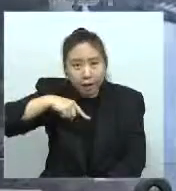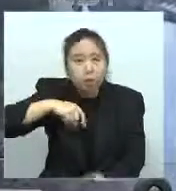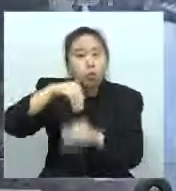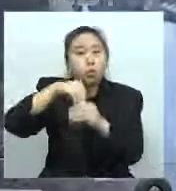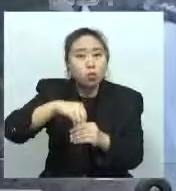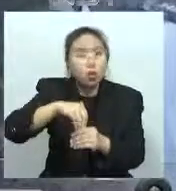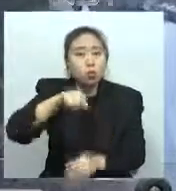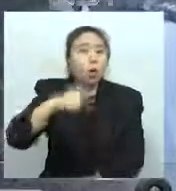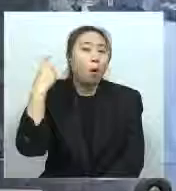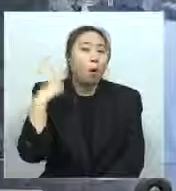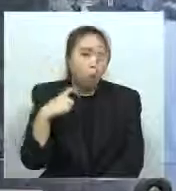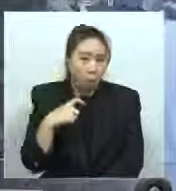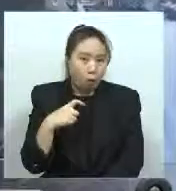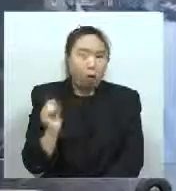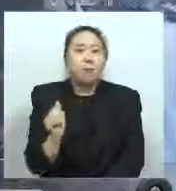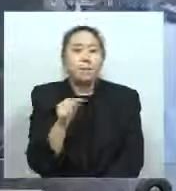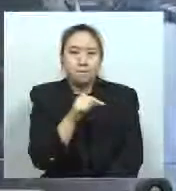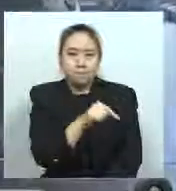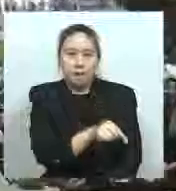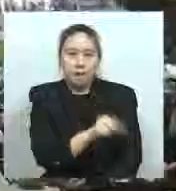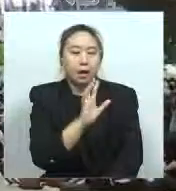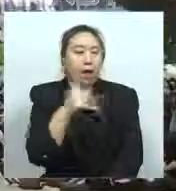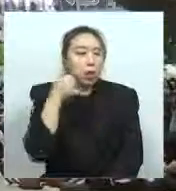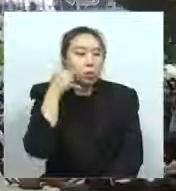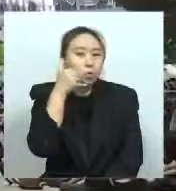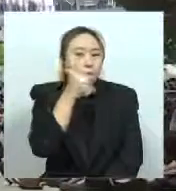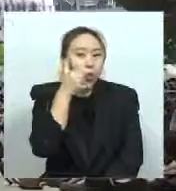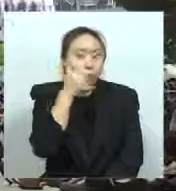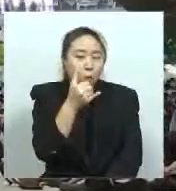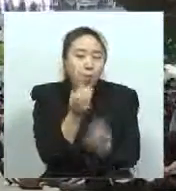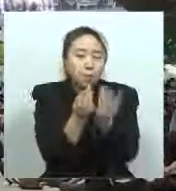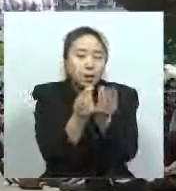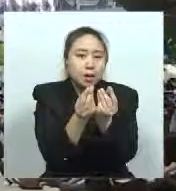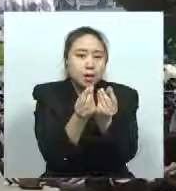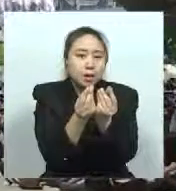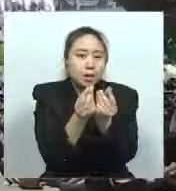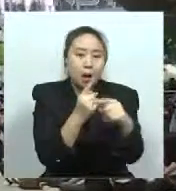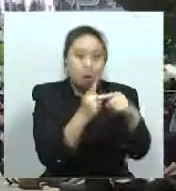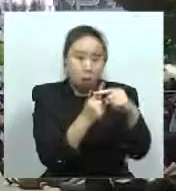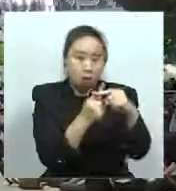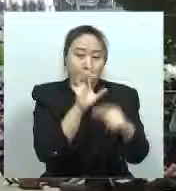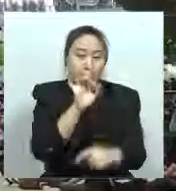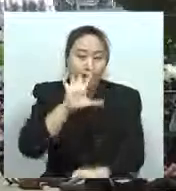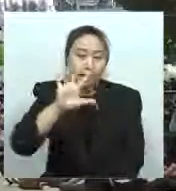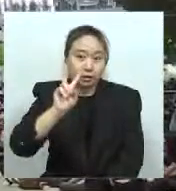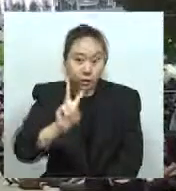อยู่ในฮ่องกงสามารถติดต่อฮอตไลน์ได้ที่โทรศัพท์หมายเลขบวก